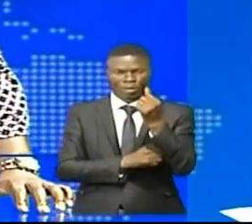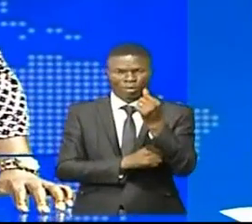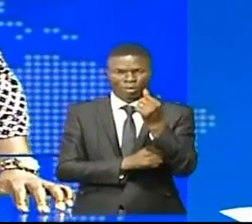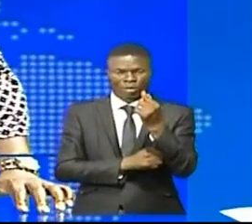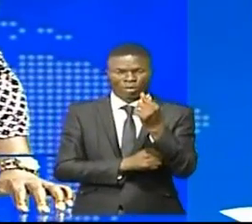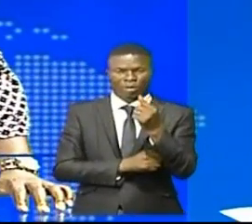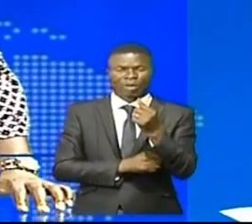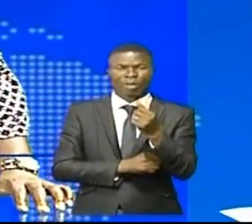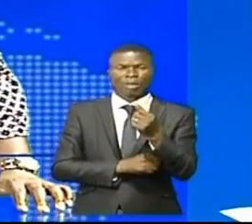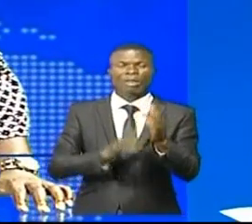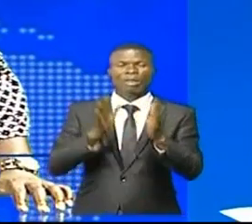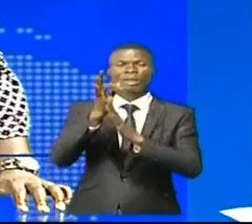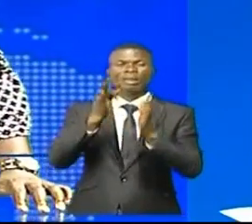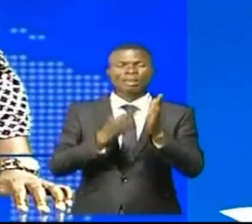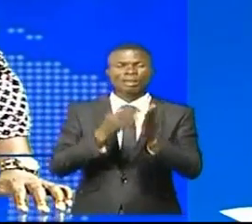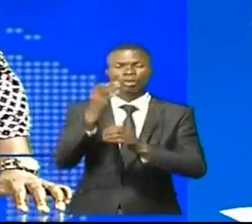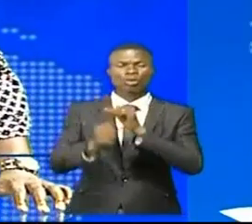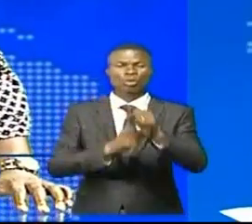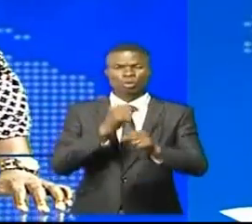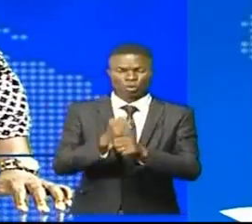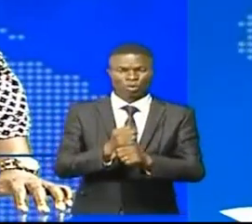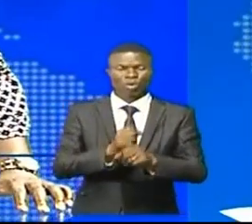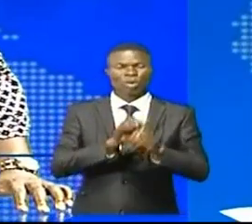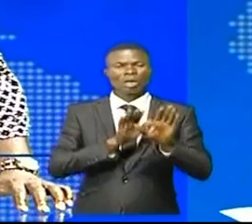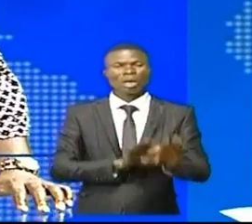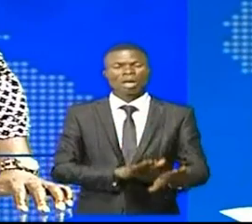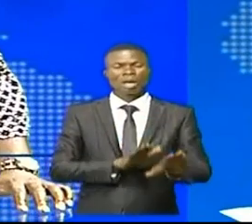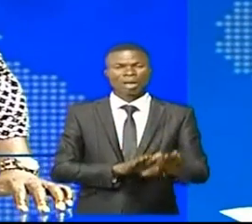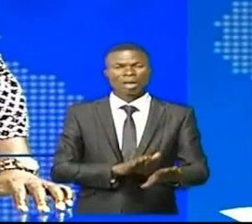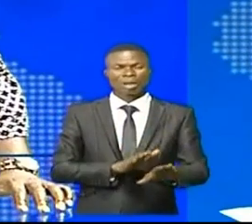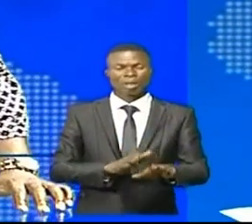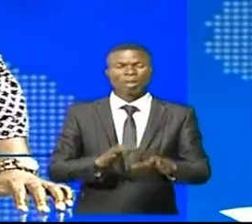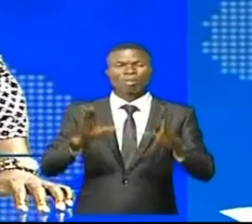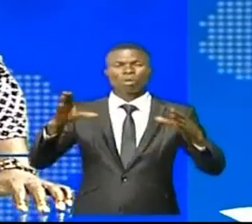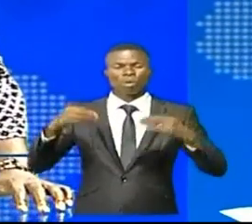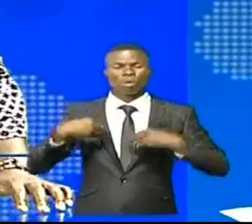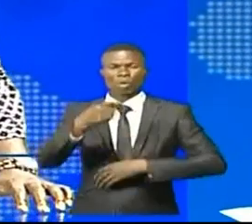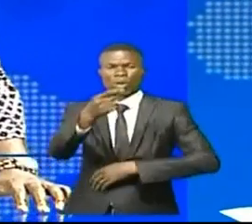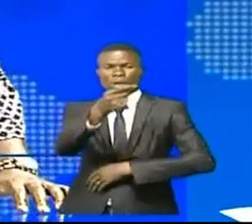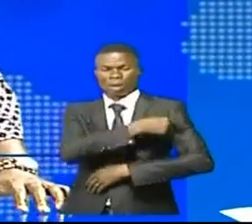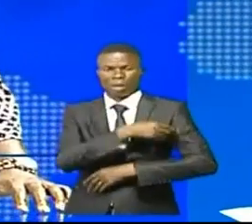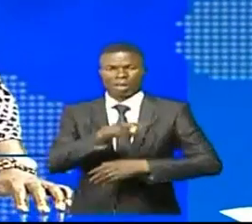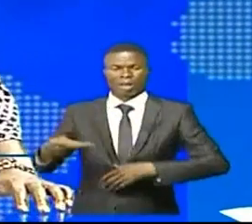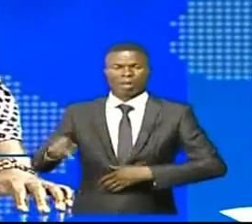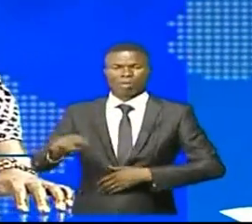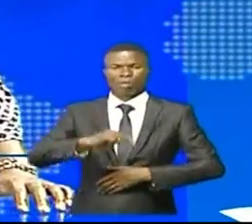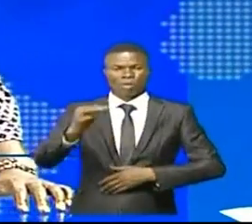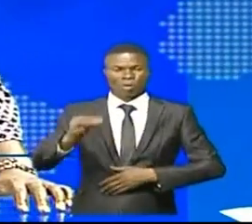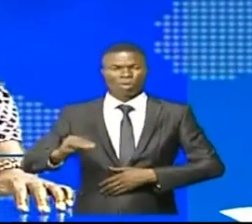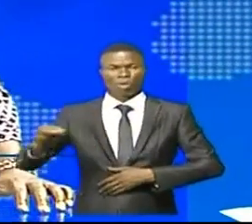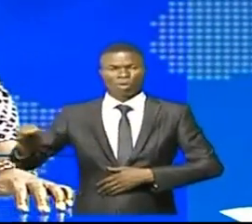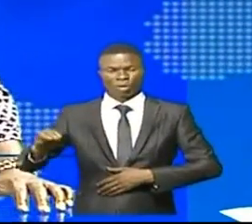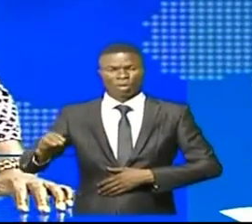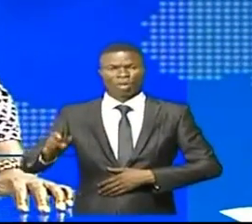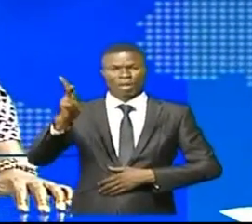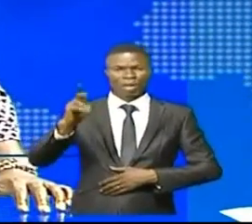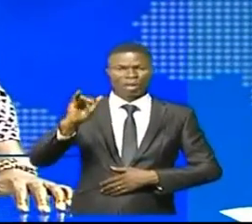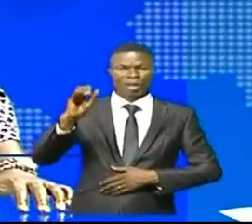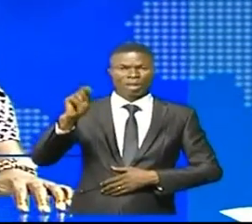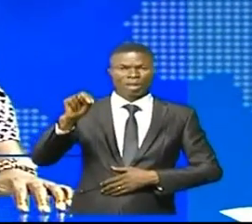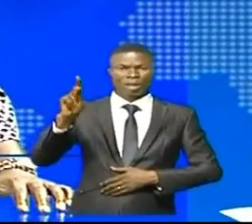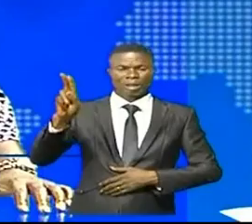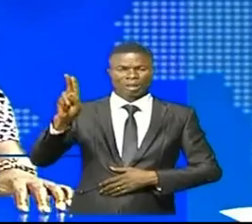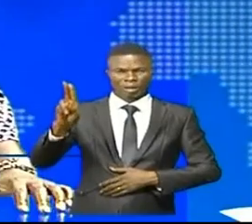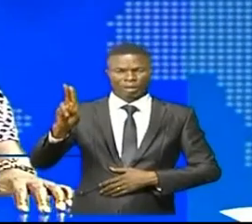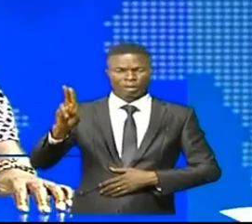de populations de plus de 18 ans sont attendues pour la vaccination dans la province du Maniema, à Kindu et à